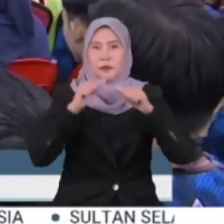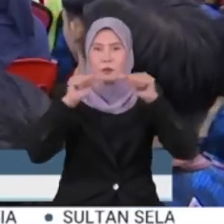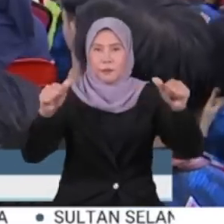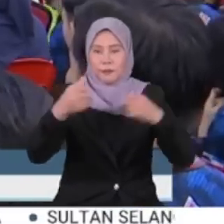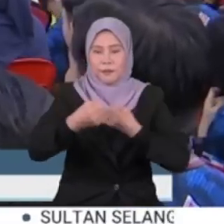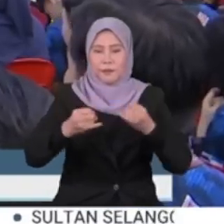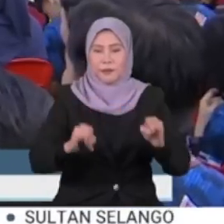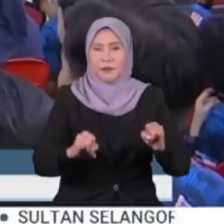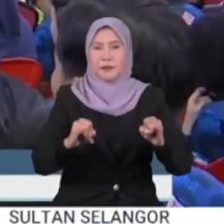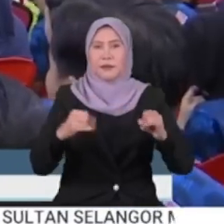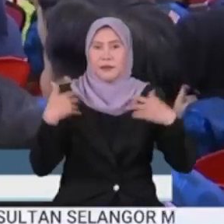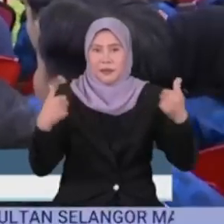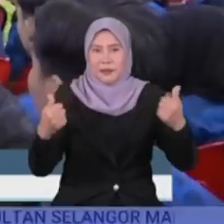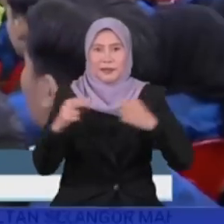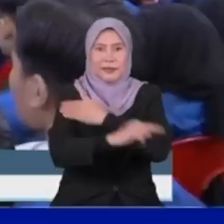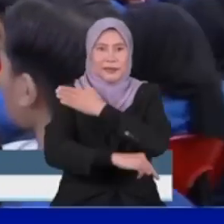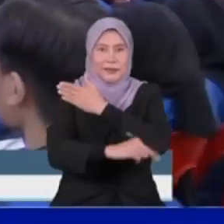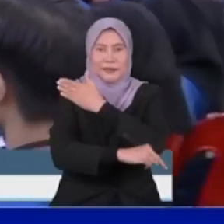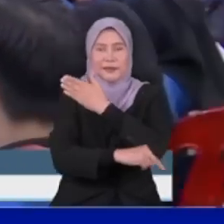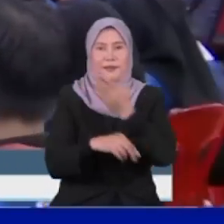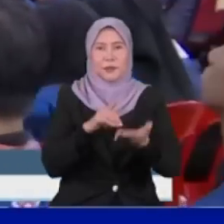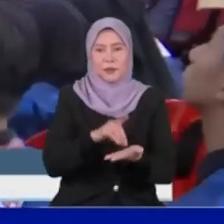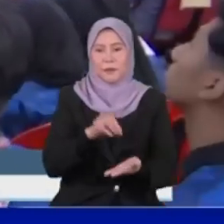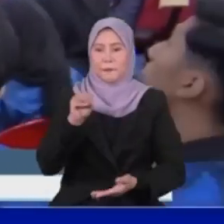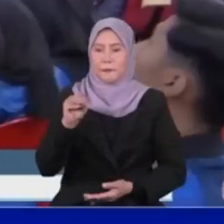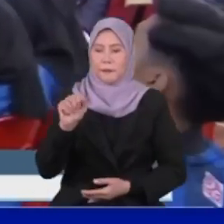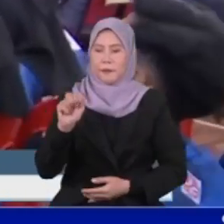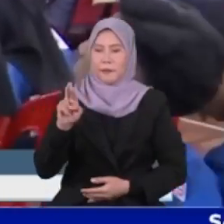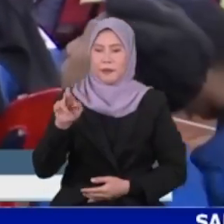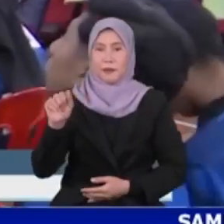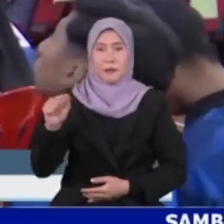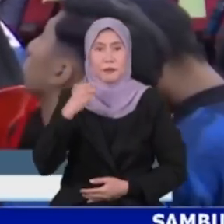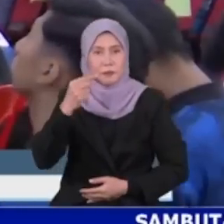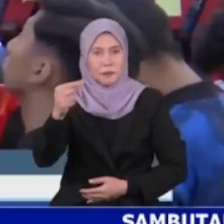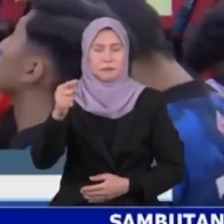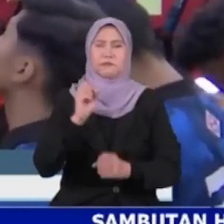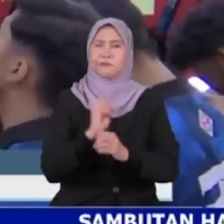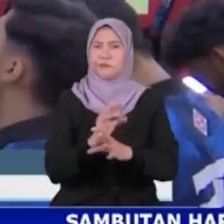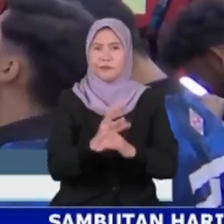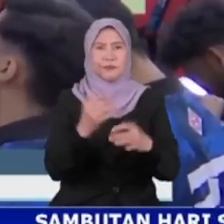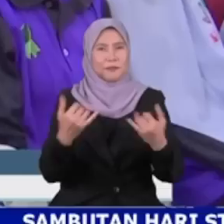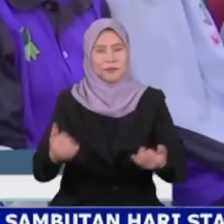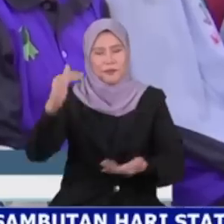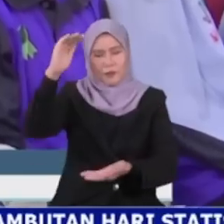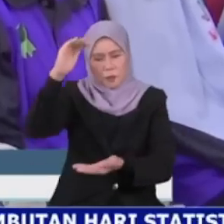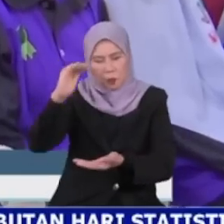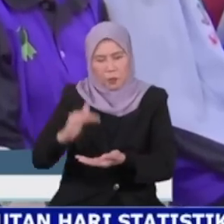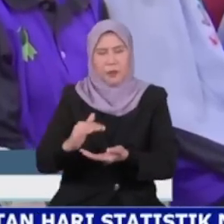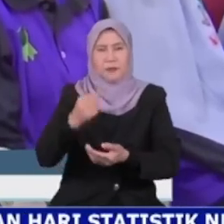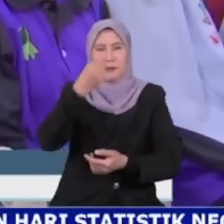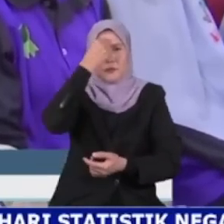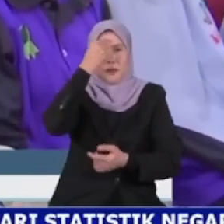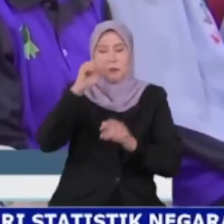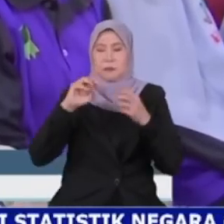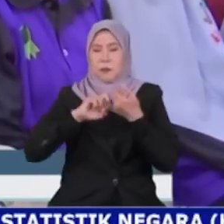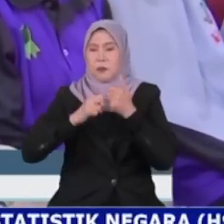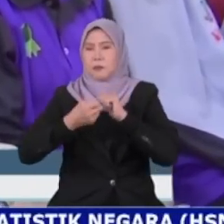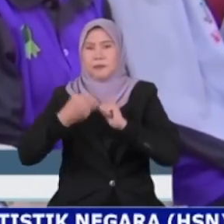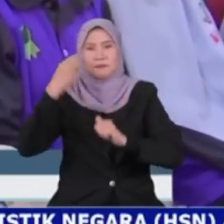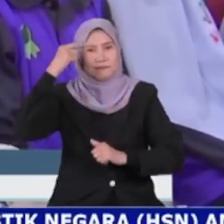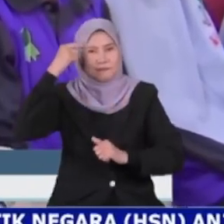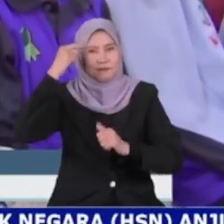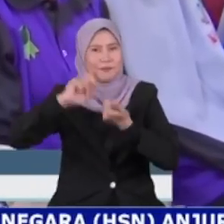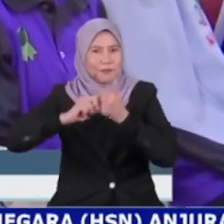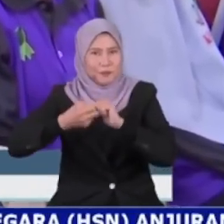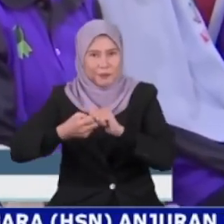Jabatan Kesihatan Negeri, Dr. Maria Sulaiman berkata, pelbagai usaha dilaksana untuk mengurangkan stigma terhadap masalah